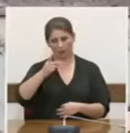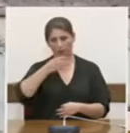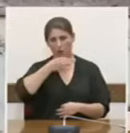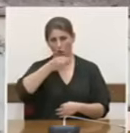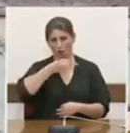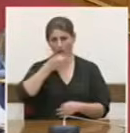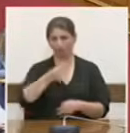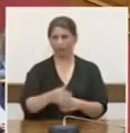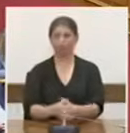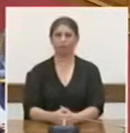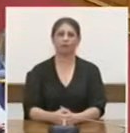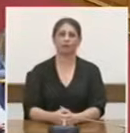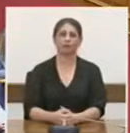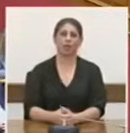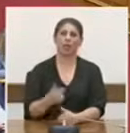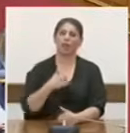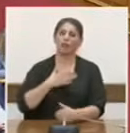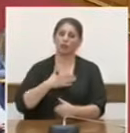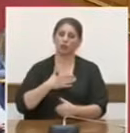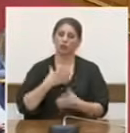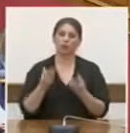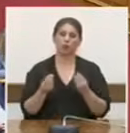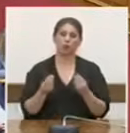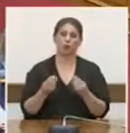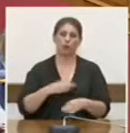Ευχαριστώ πολύ, κύριε Πρόεδρε. Θα ήθελα να μεταφέρετε εκεί